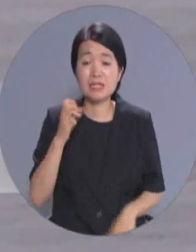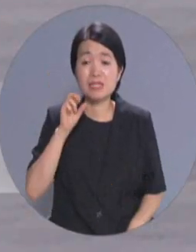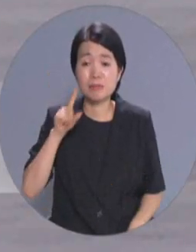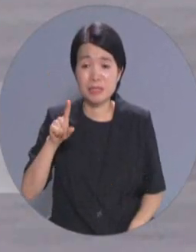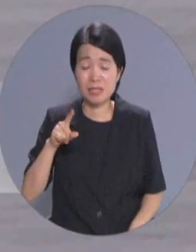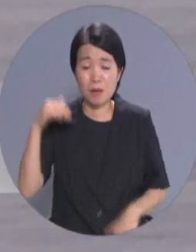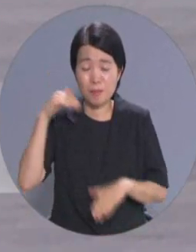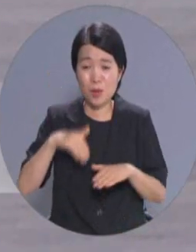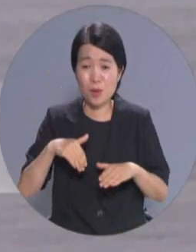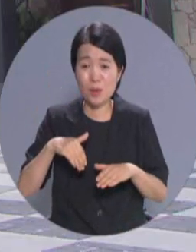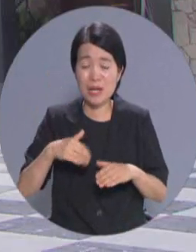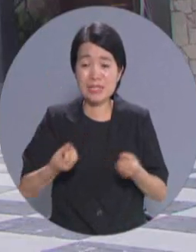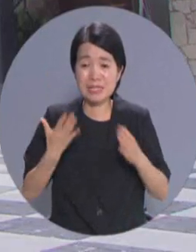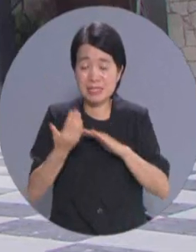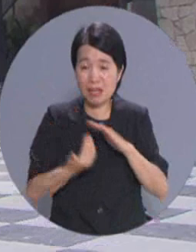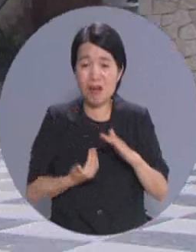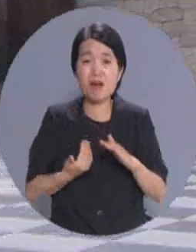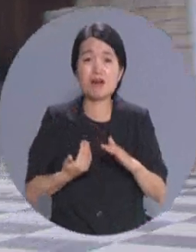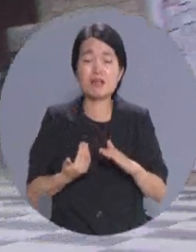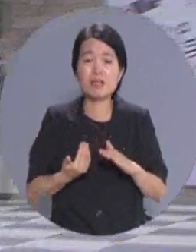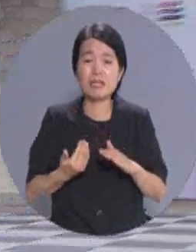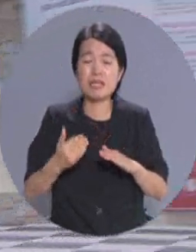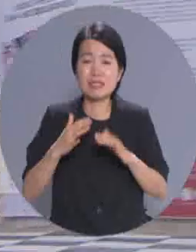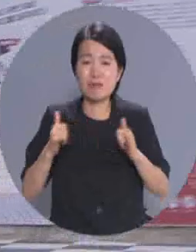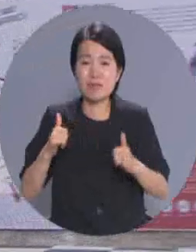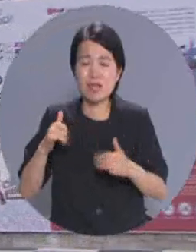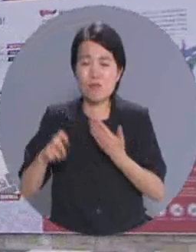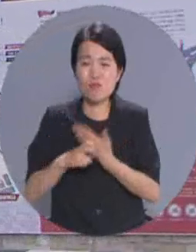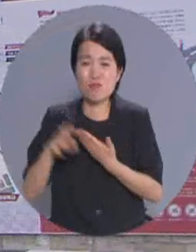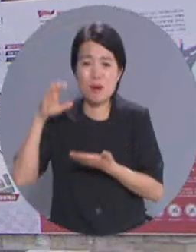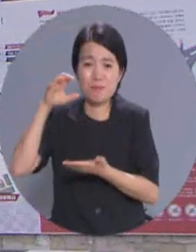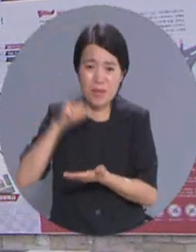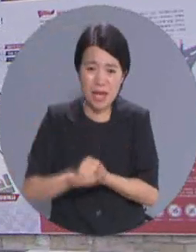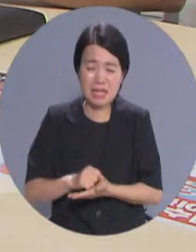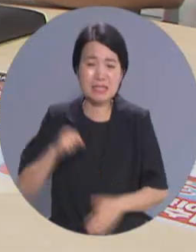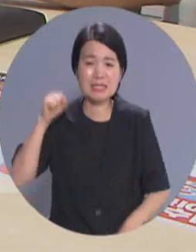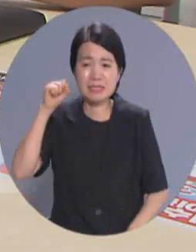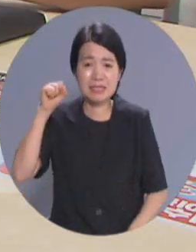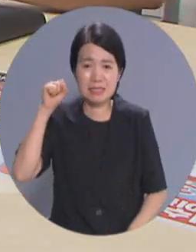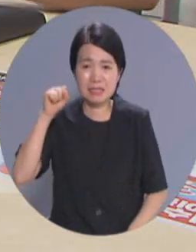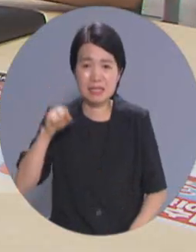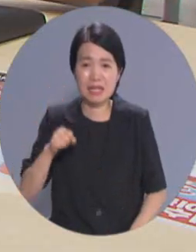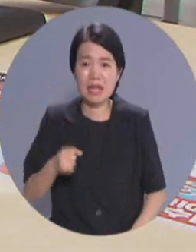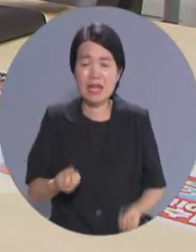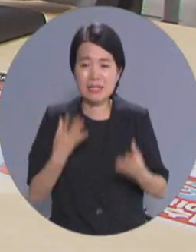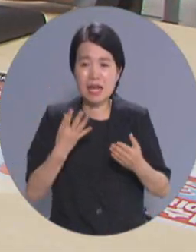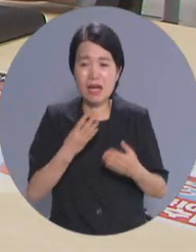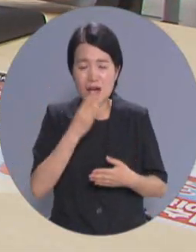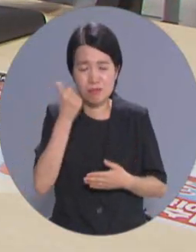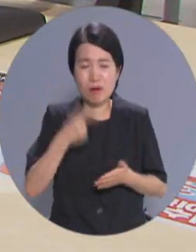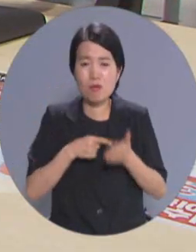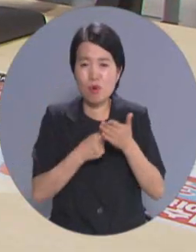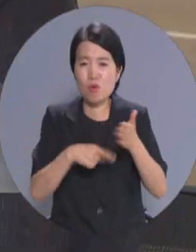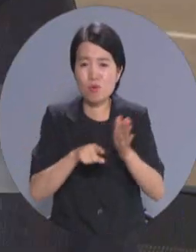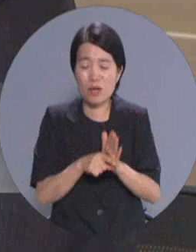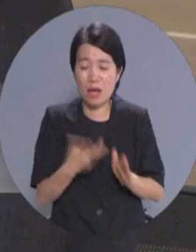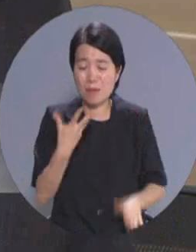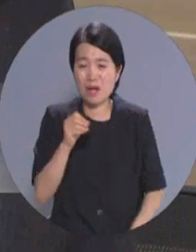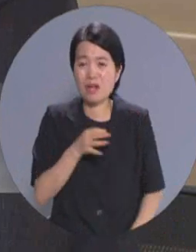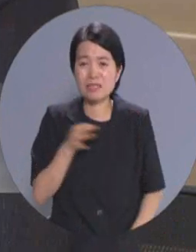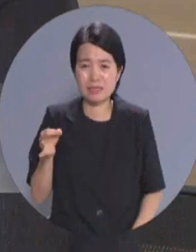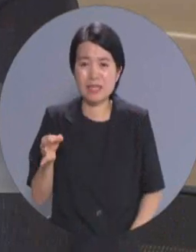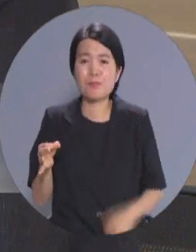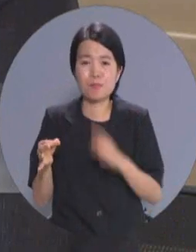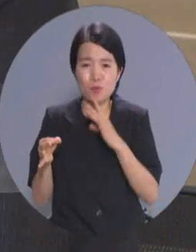2021년 착공식 전날 주민들이 불법으로 도로 통행을 막고 집회를 했다며 원활한 행사를 위해 8억 원을 지급한